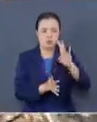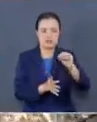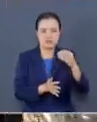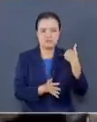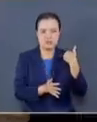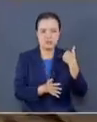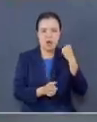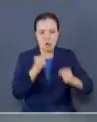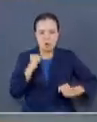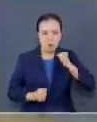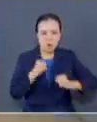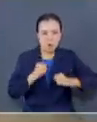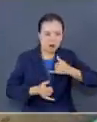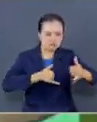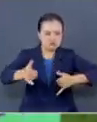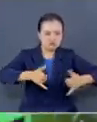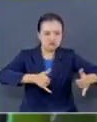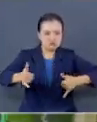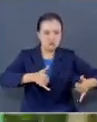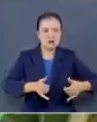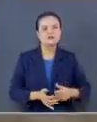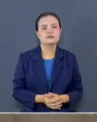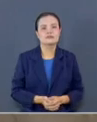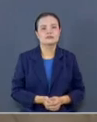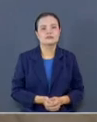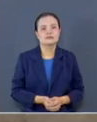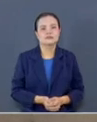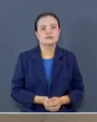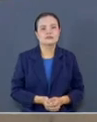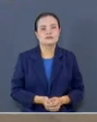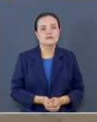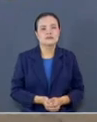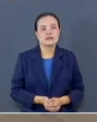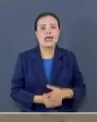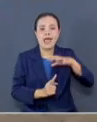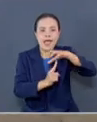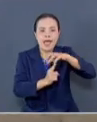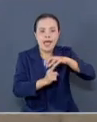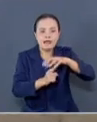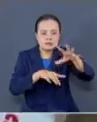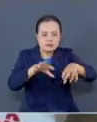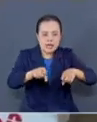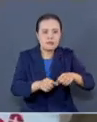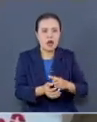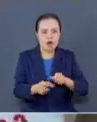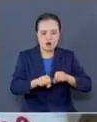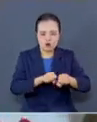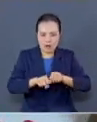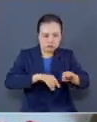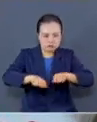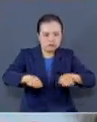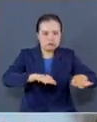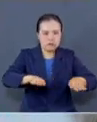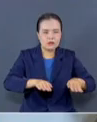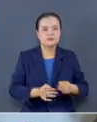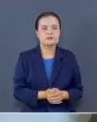แม่วิ่งเร็วกว่าไก่อีกนะฮะวิ่งเร็วกว่าไก่ชนแล้วนะ คือบางคนบอกว่าไปเก็บเห็ดเฉยๆแต่แหมรองเท้ากระจัดกระจายเลยนะฮะ นะฮะ